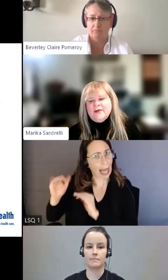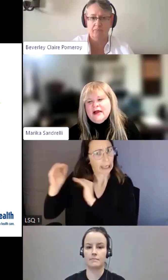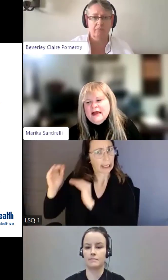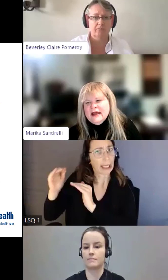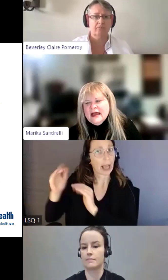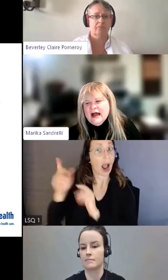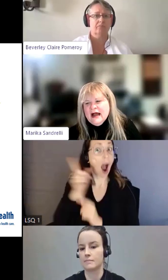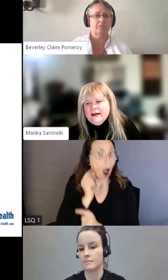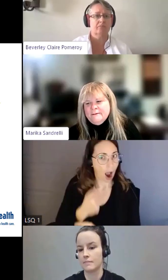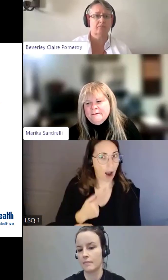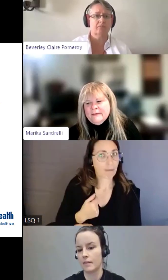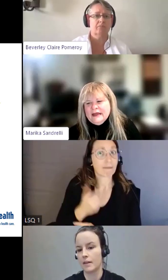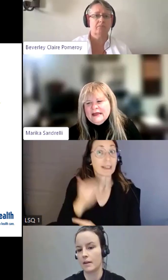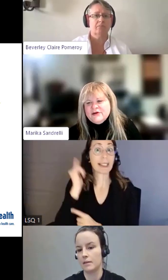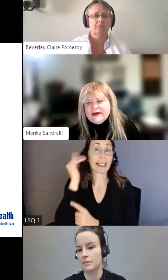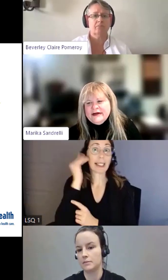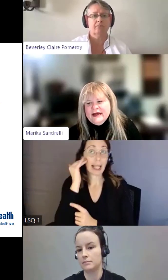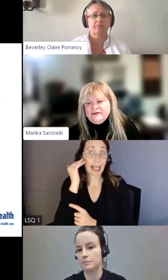ce que c'est que le traumatisme ne suffit pas,